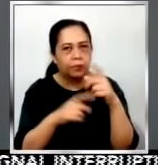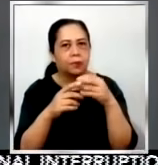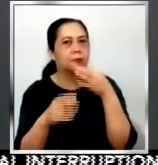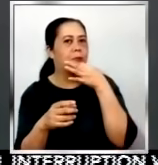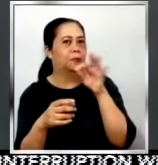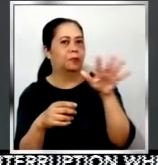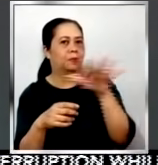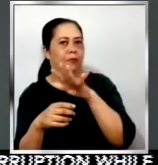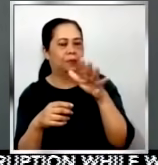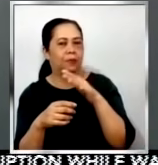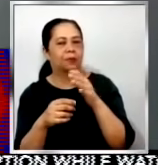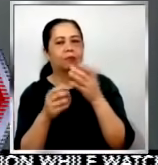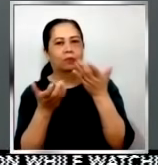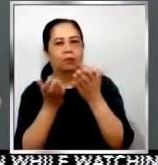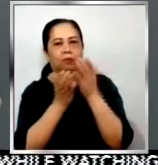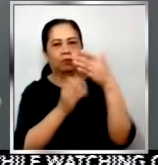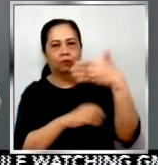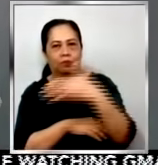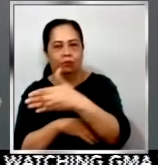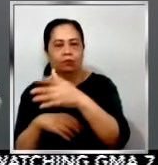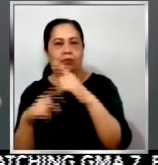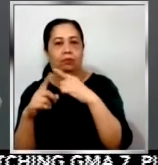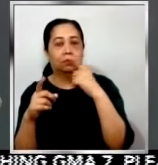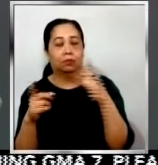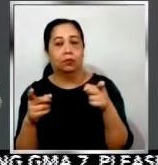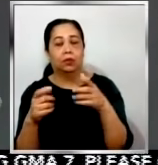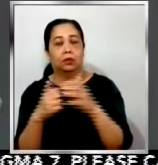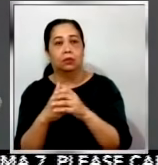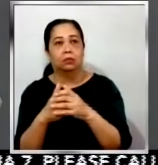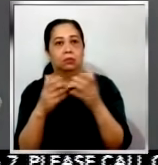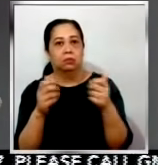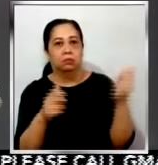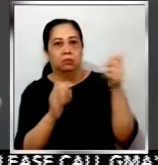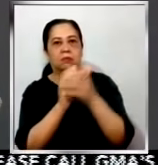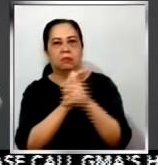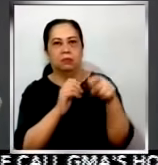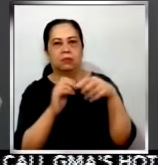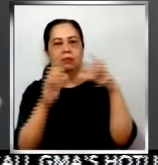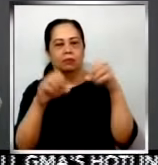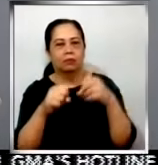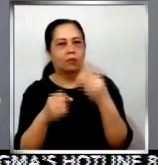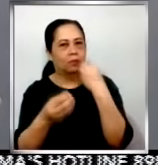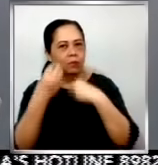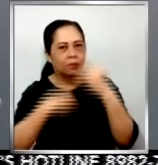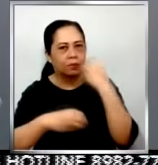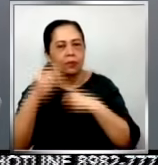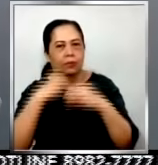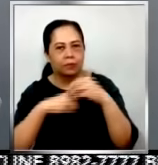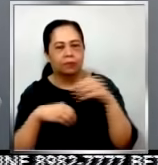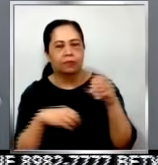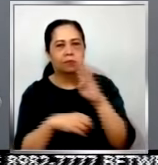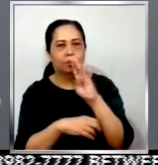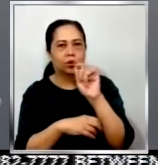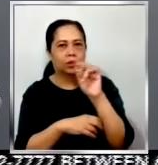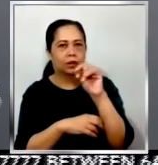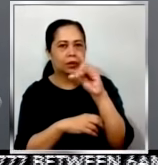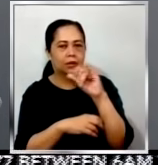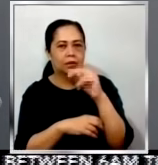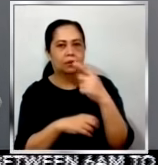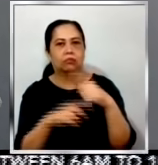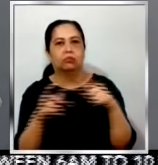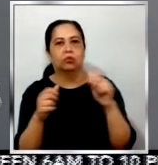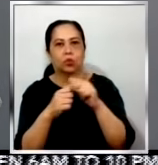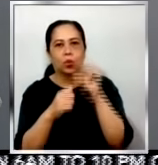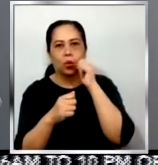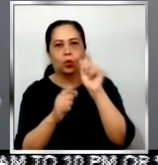butanding. Sabi ng mga eksperto, posibleng ang doon nakakakuha ng makakain ng mga butanding, kaya lagi sila sa Ragay Gulf.